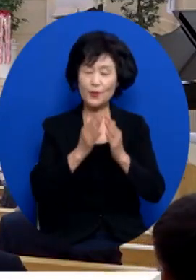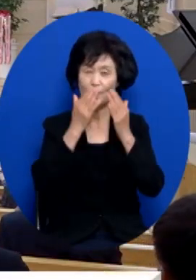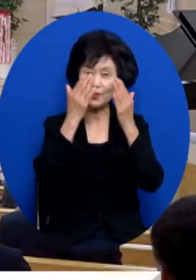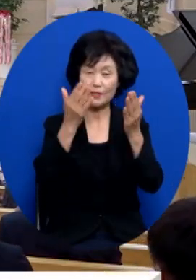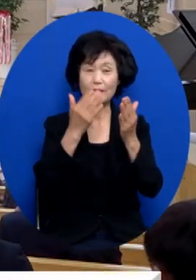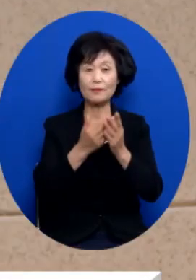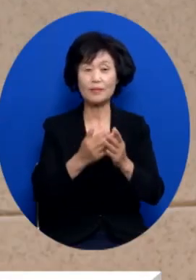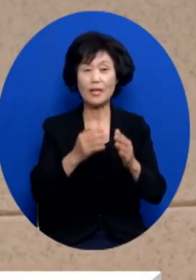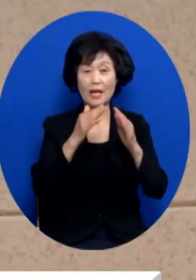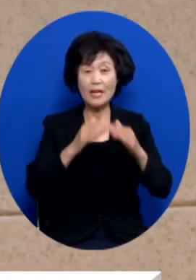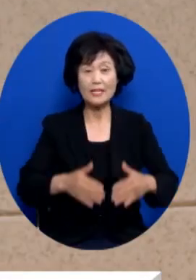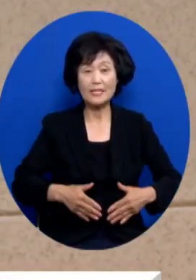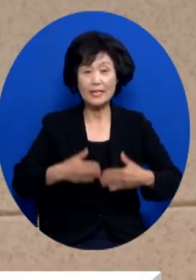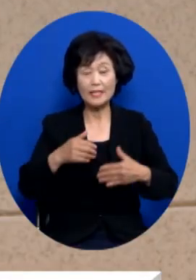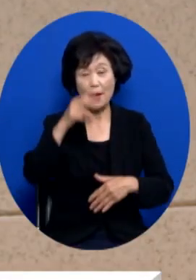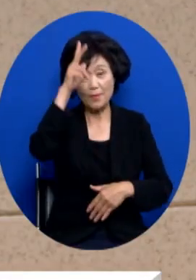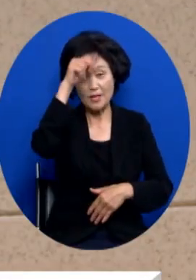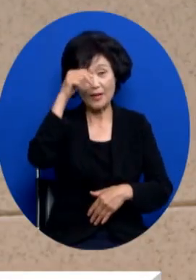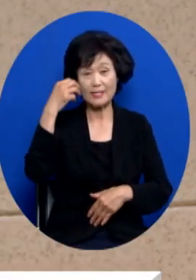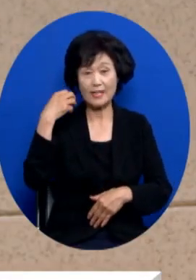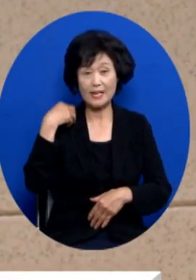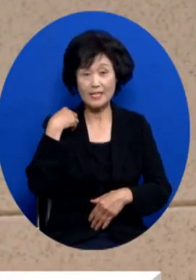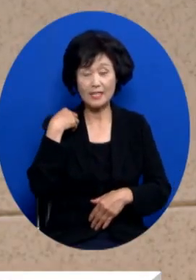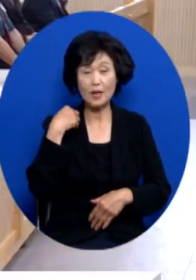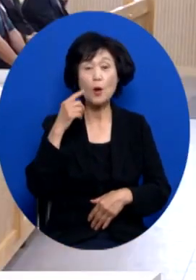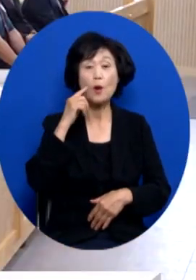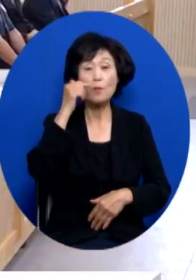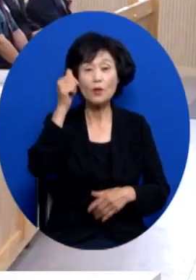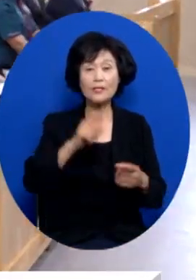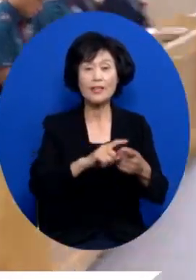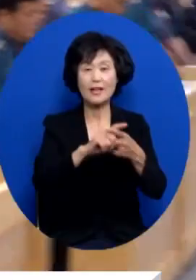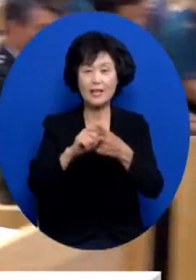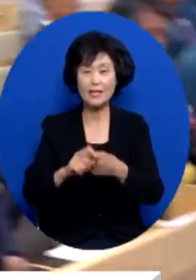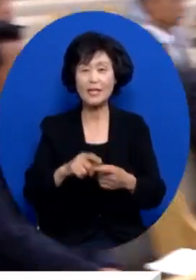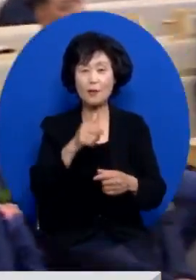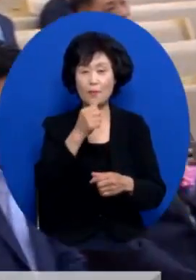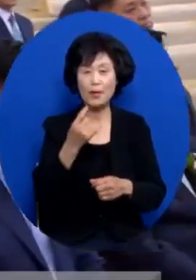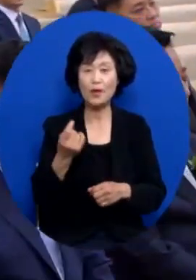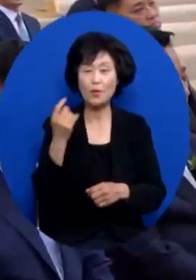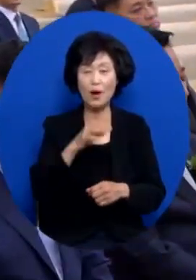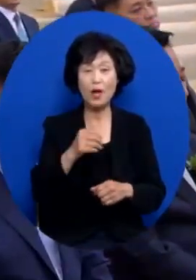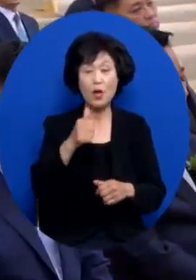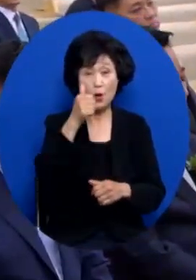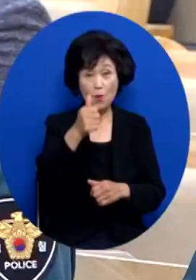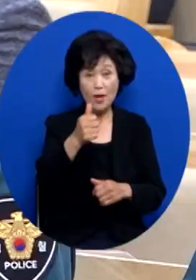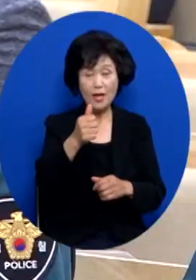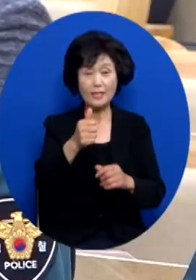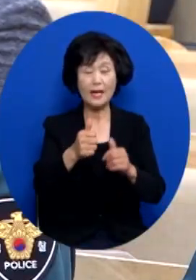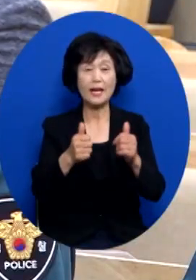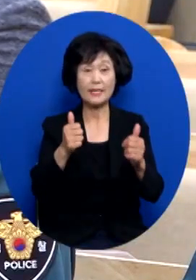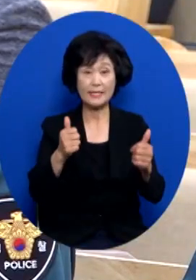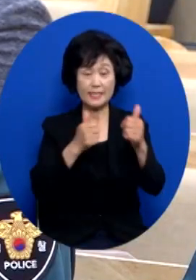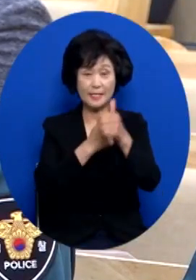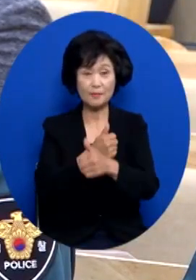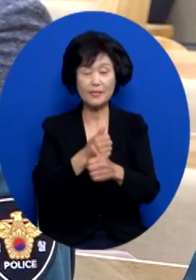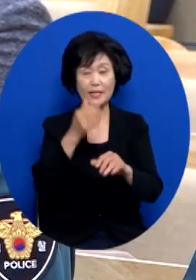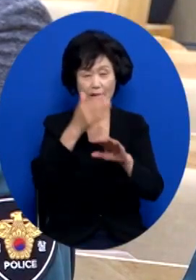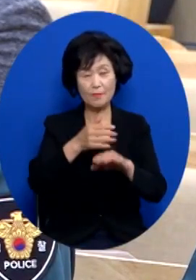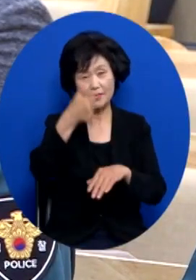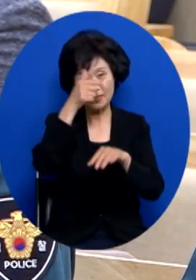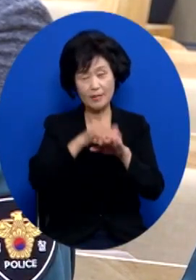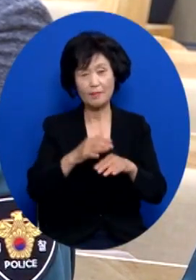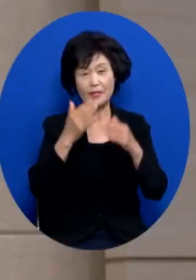전남경찰청 경목연합회는 제28회 정기총회와 회장 이취임 감사 예배를 드렸습니다. 예배에서 연합회장 김용대